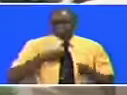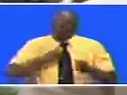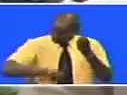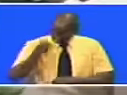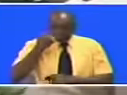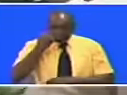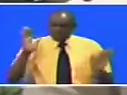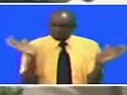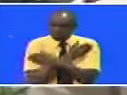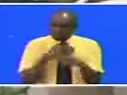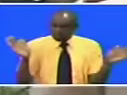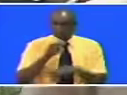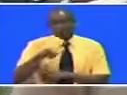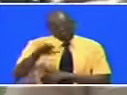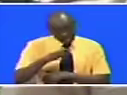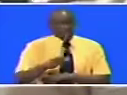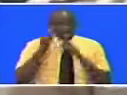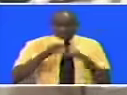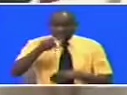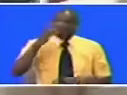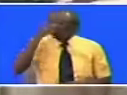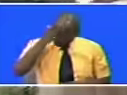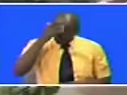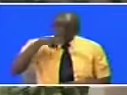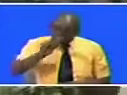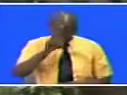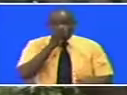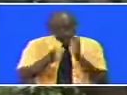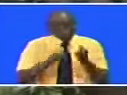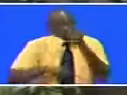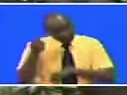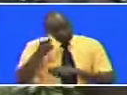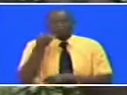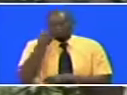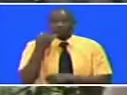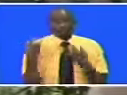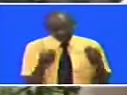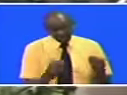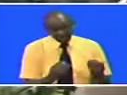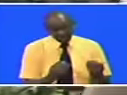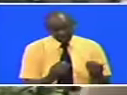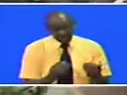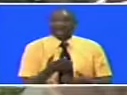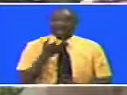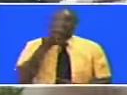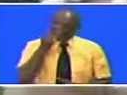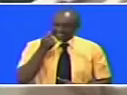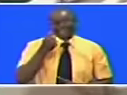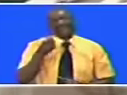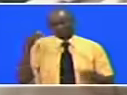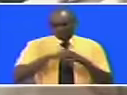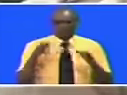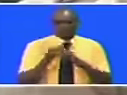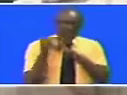completely from the region. Kama wewe ni drug baron una mipango ya kuuzia vijana madrugs, wewe hauna bahati